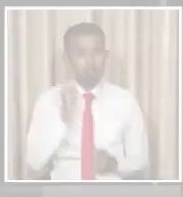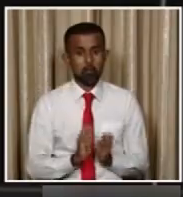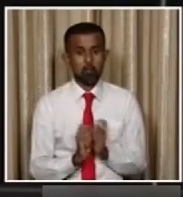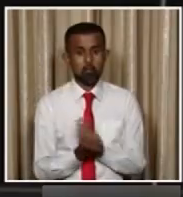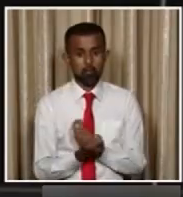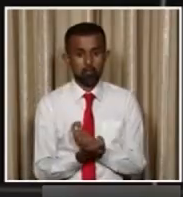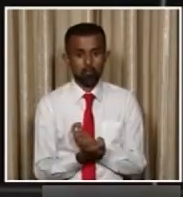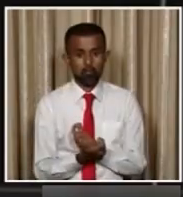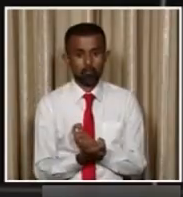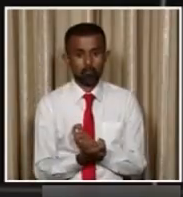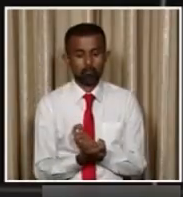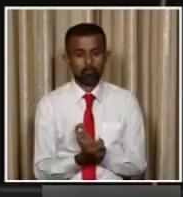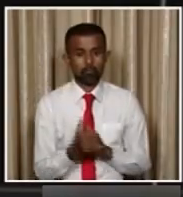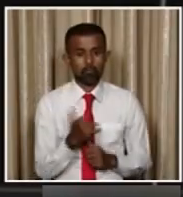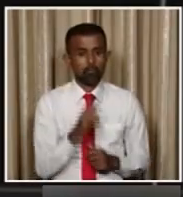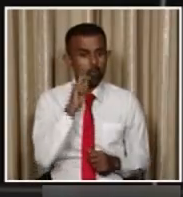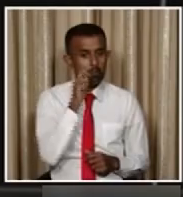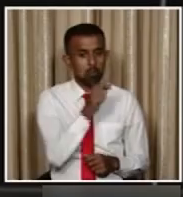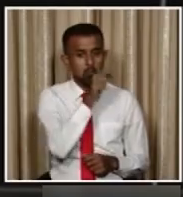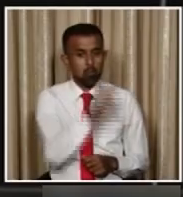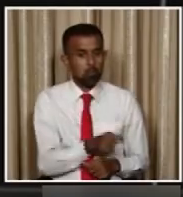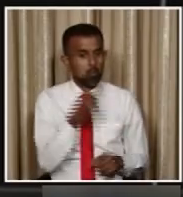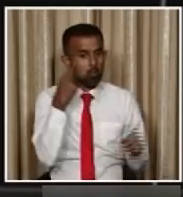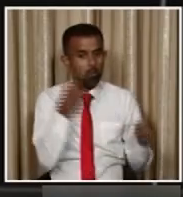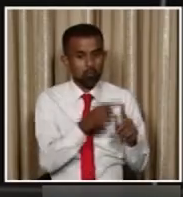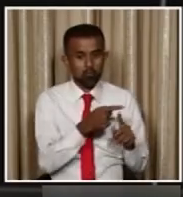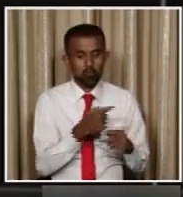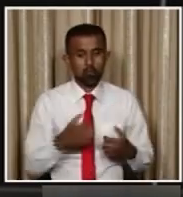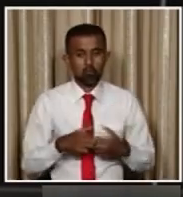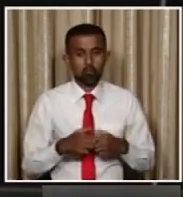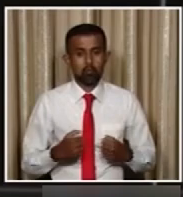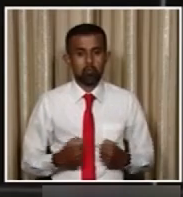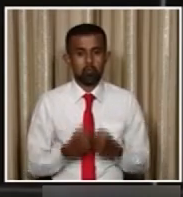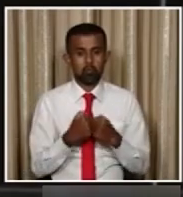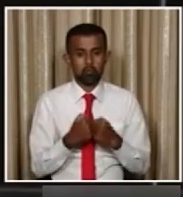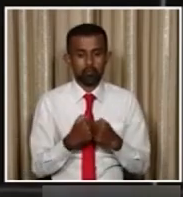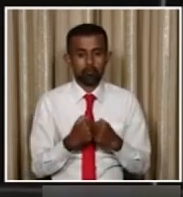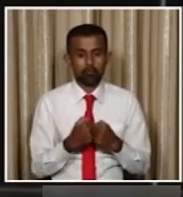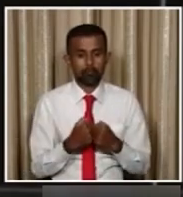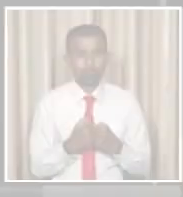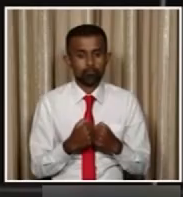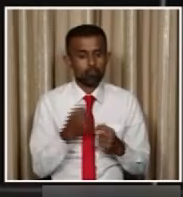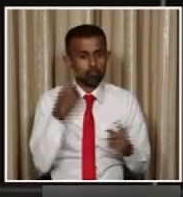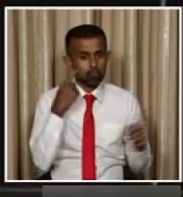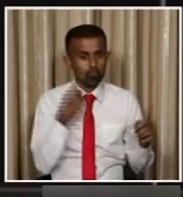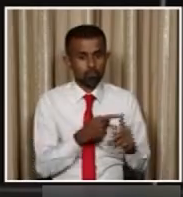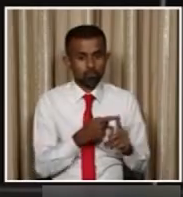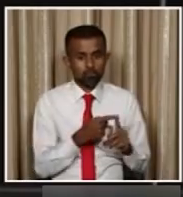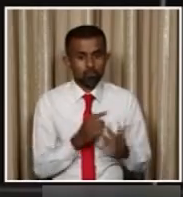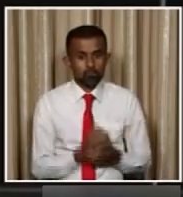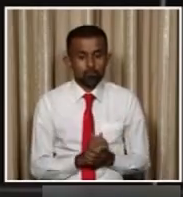පත්වන සමහර පිරිමින් පිළිබඳ ඇතිවන ගැටලු සහගත තත්ත්වය පිළිබඳ